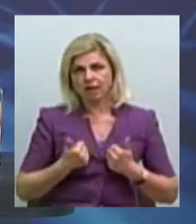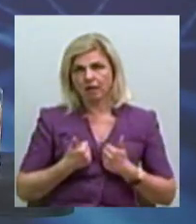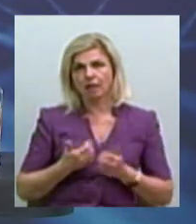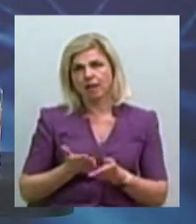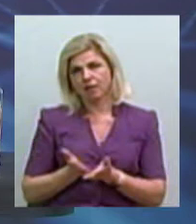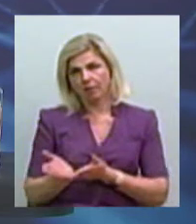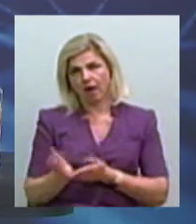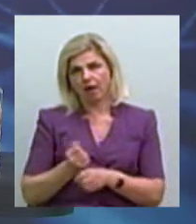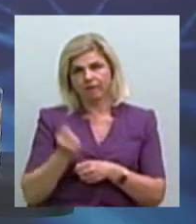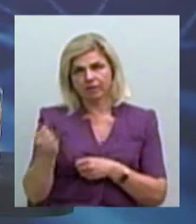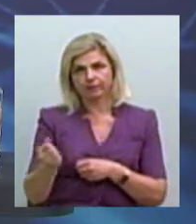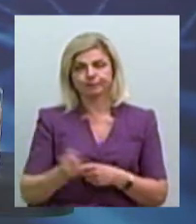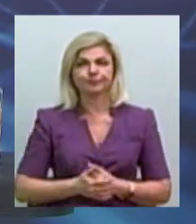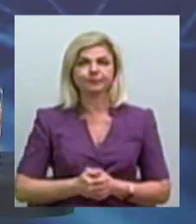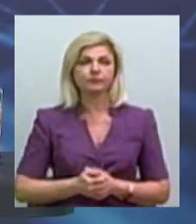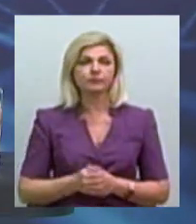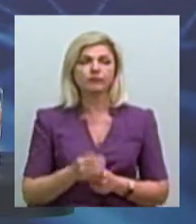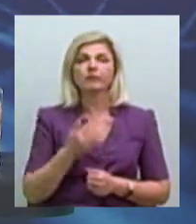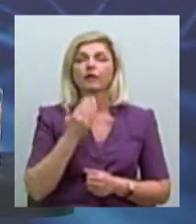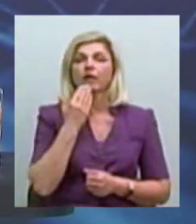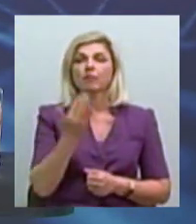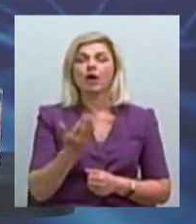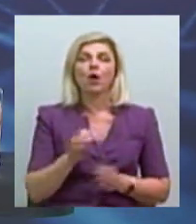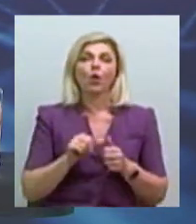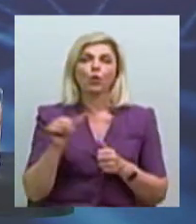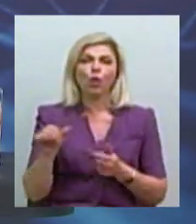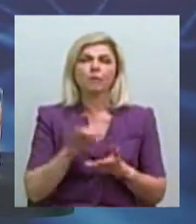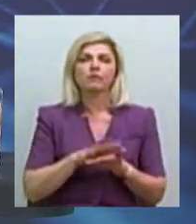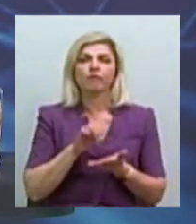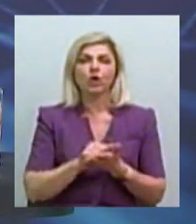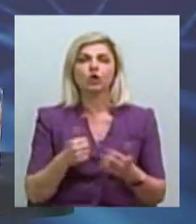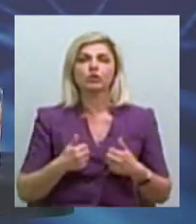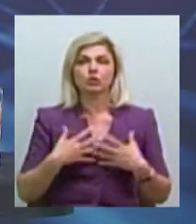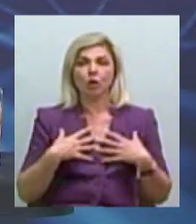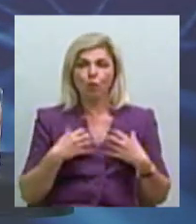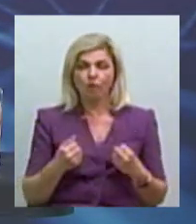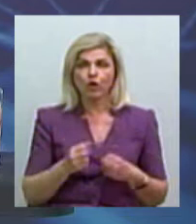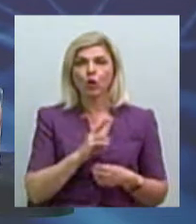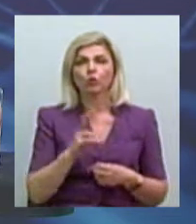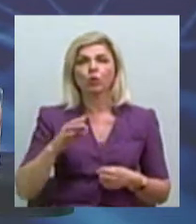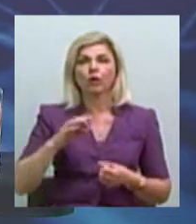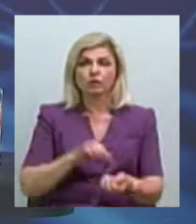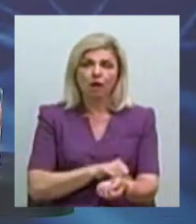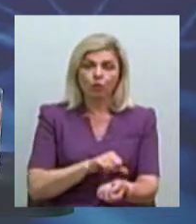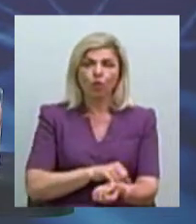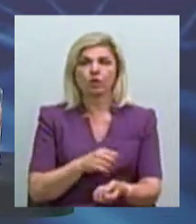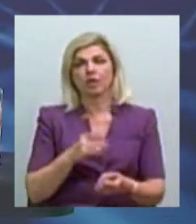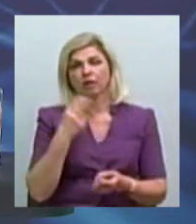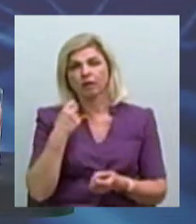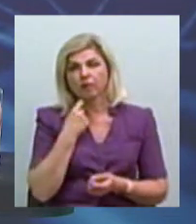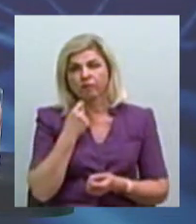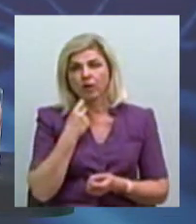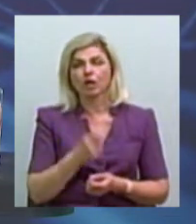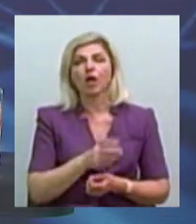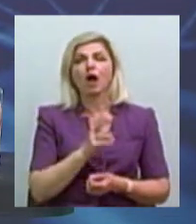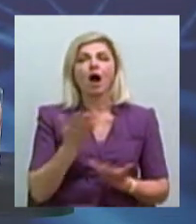конечно. А скажите, будь ласка, крім руйнування власного здоров'я, того, хто зловживає алкоголем чи наркотиками, яку ще небезпеку